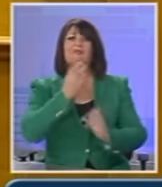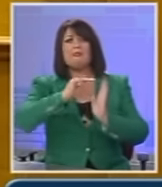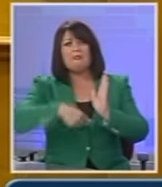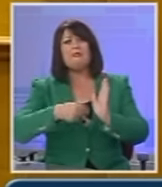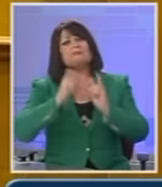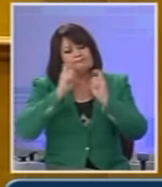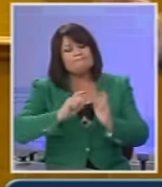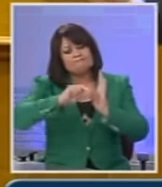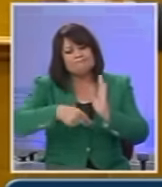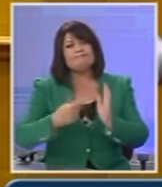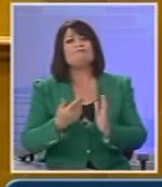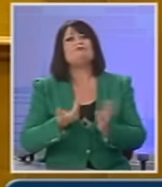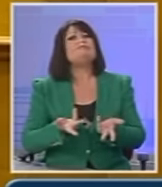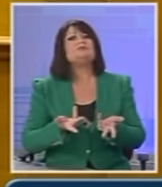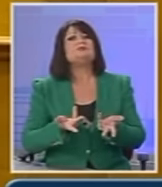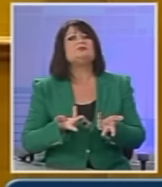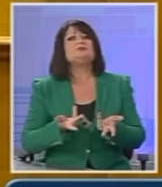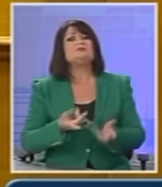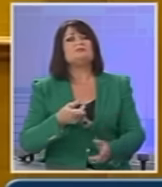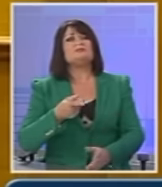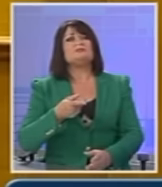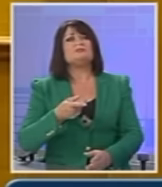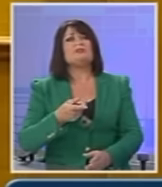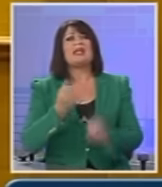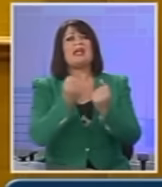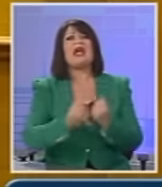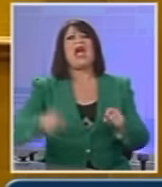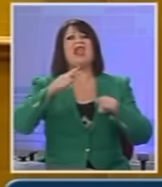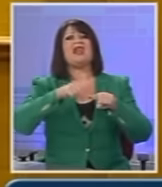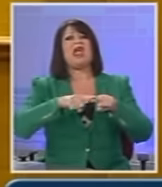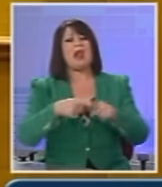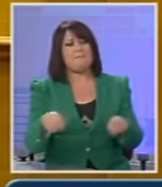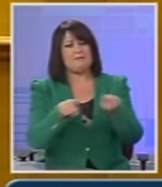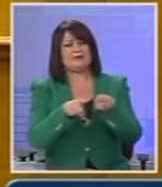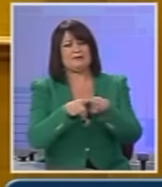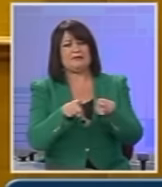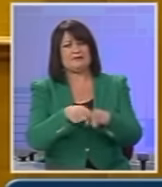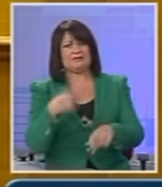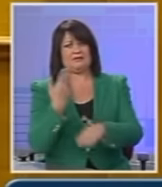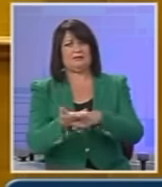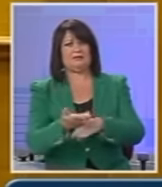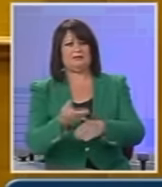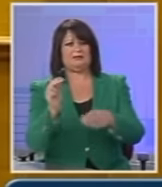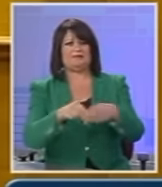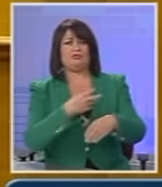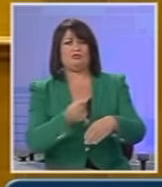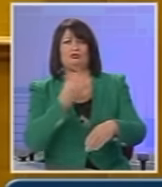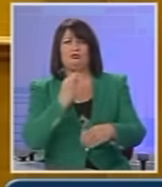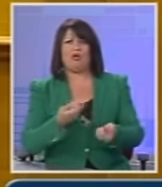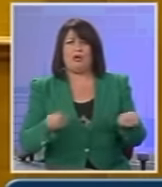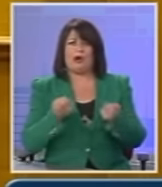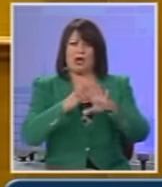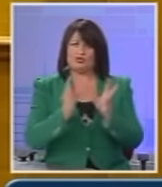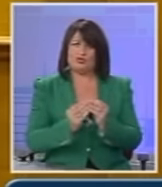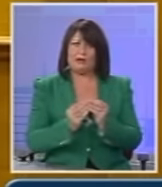αλλιώς. Μαζί με το δορυφορικό σας κόμμα, τον ΑΝΕΛ, που ζητάτε ψήφο εμπιστοσύνης γιατί. Για την υλοποίηση αυτών